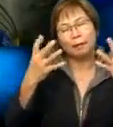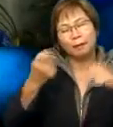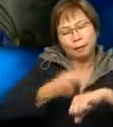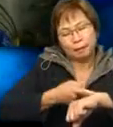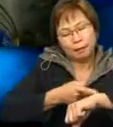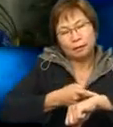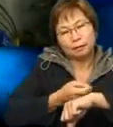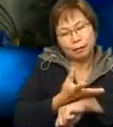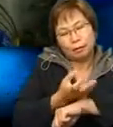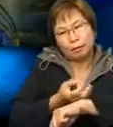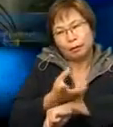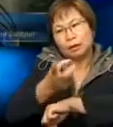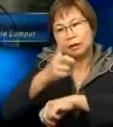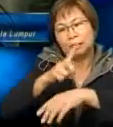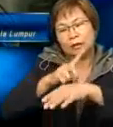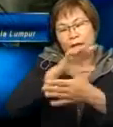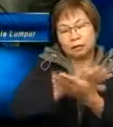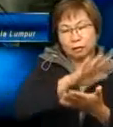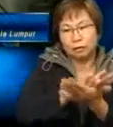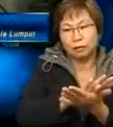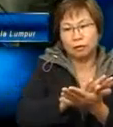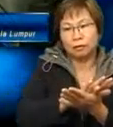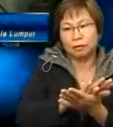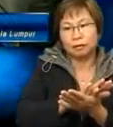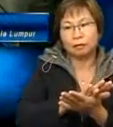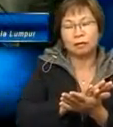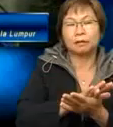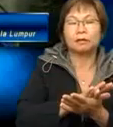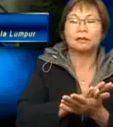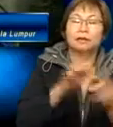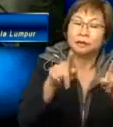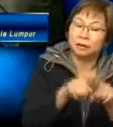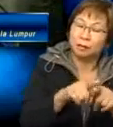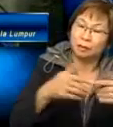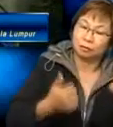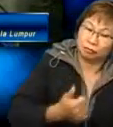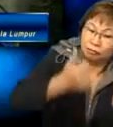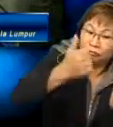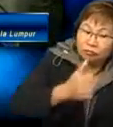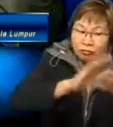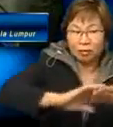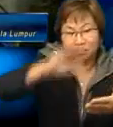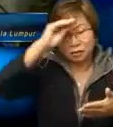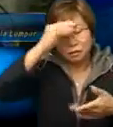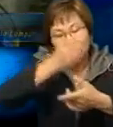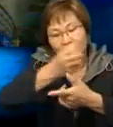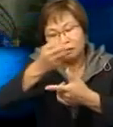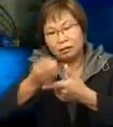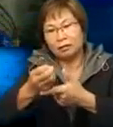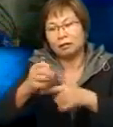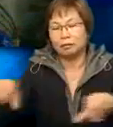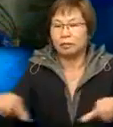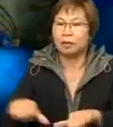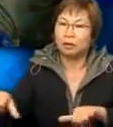banyak menghabiskan masanya di sekolah sama ada belajar